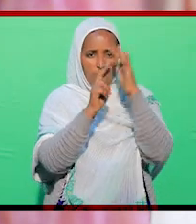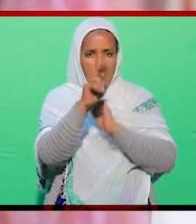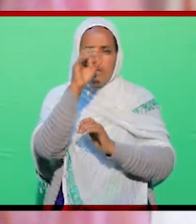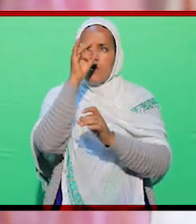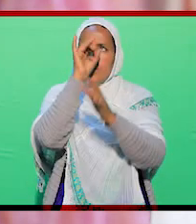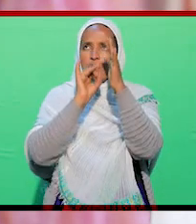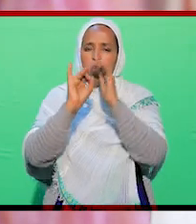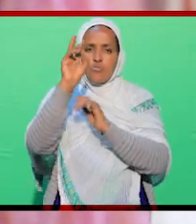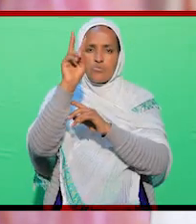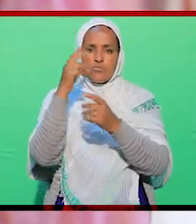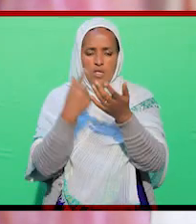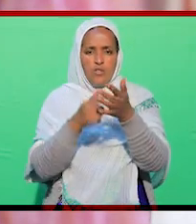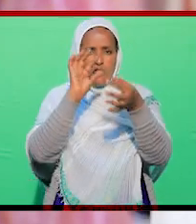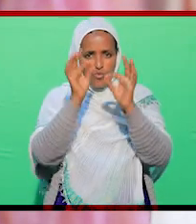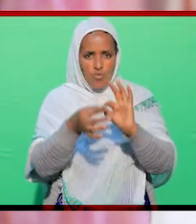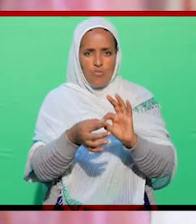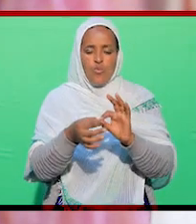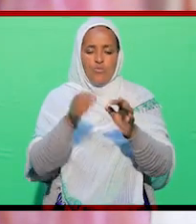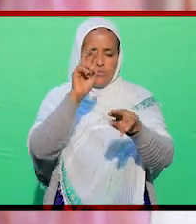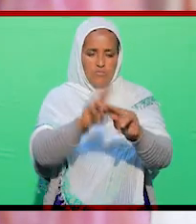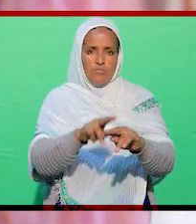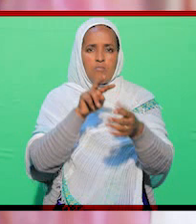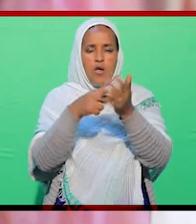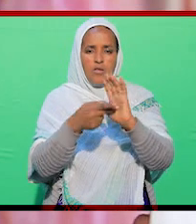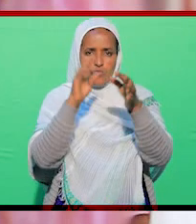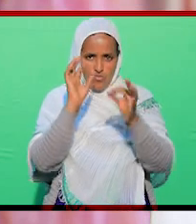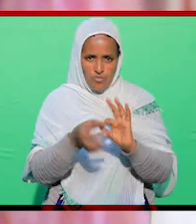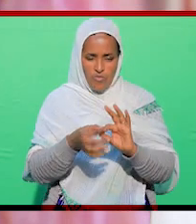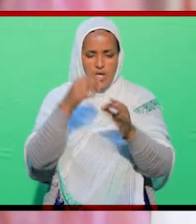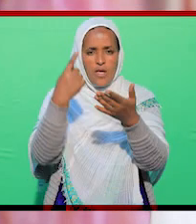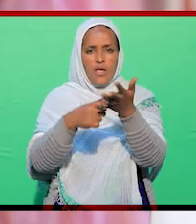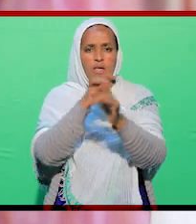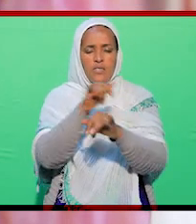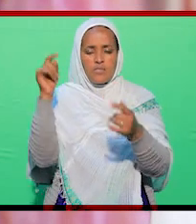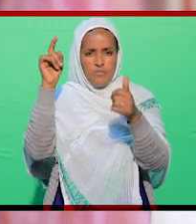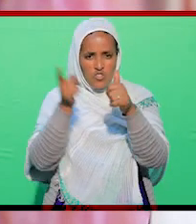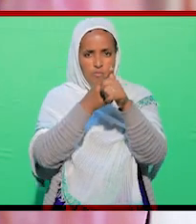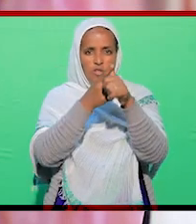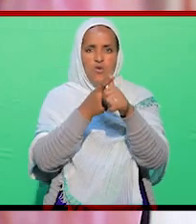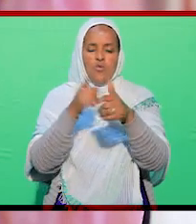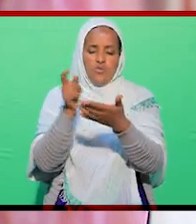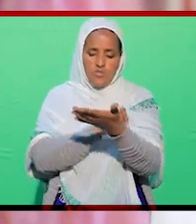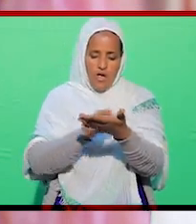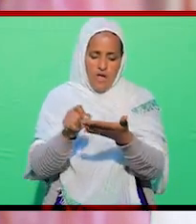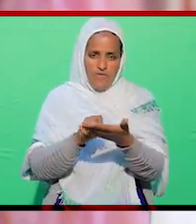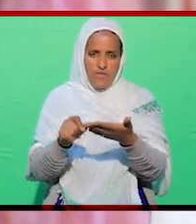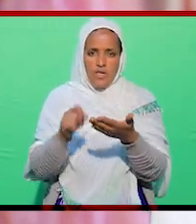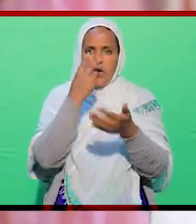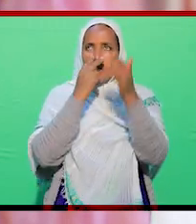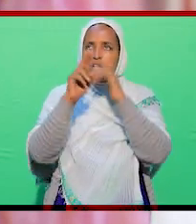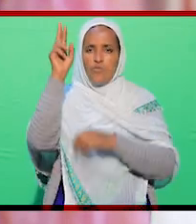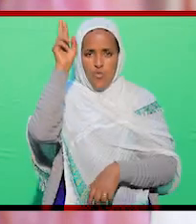የተነገረ በሐዲስ ኪዳን ትንቢት በሊቃውንቱም ያ ትንቢቱ ተተርጉሞ የተቀመጠ ነው ማለት ነው። ይሄንን